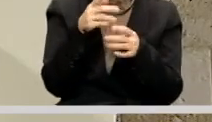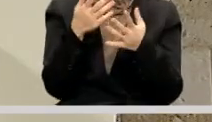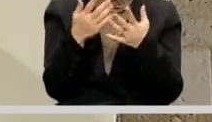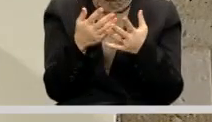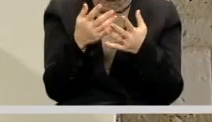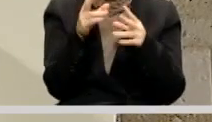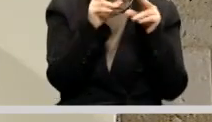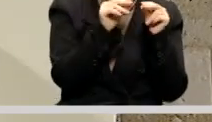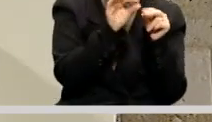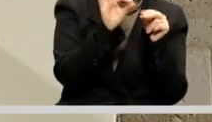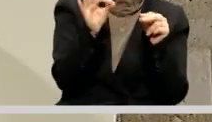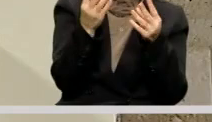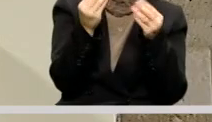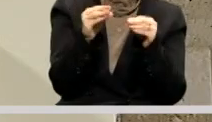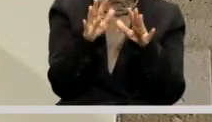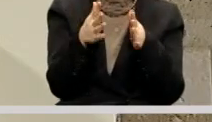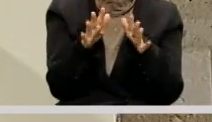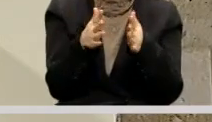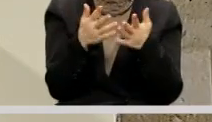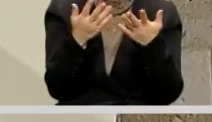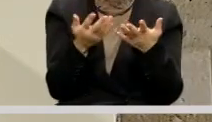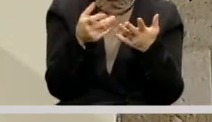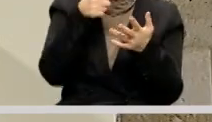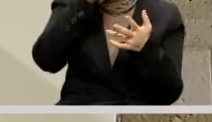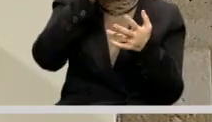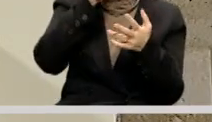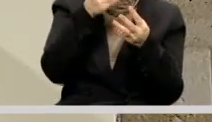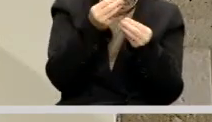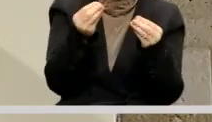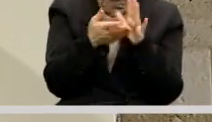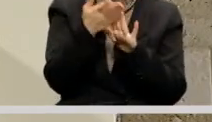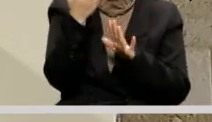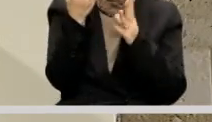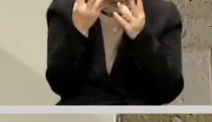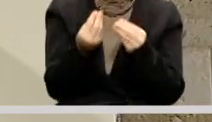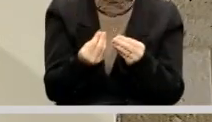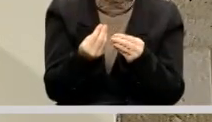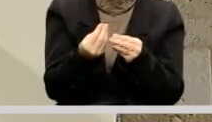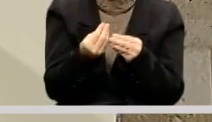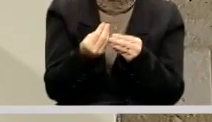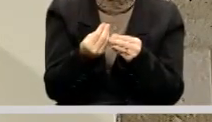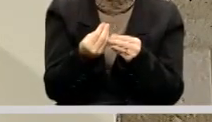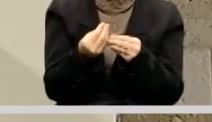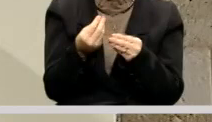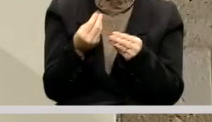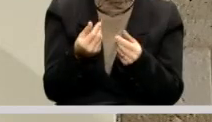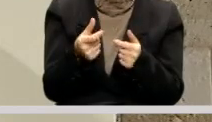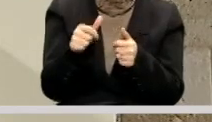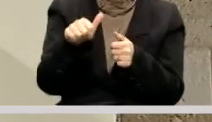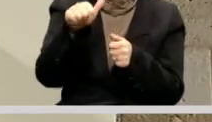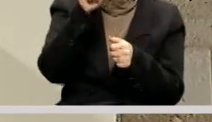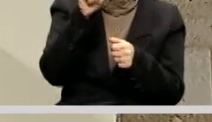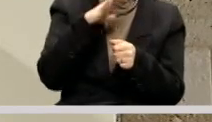kahveden daha yoğun uyandırıcı kafeik asit içeriğine sahip olan bazı tozlar da mesela